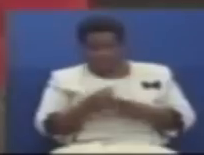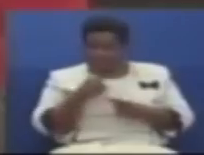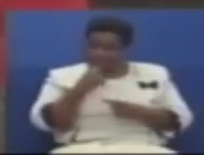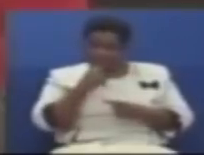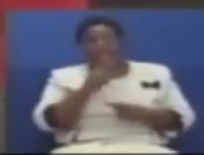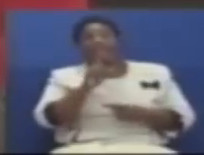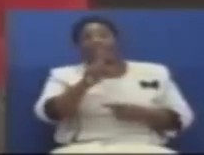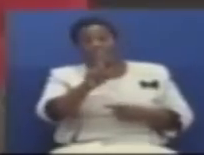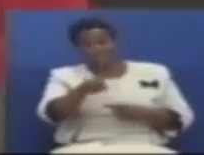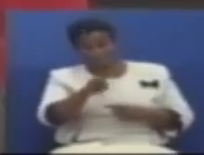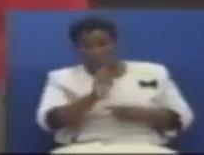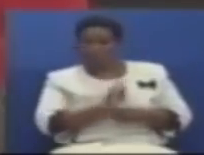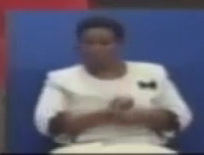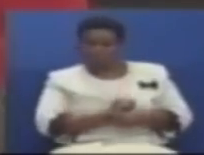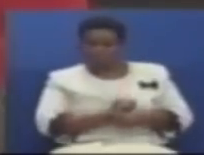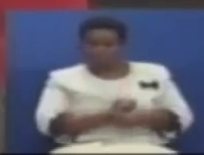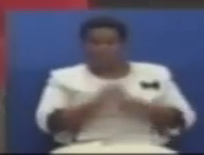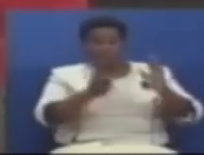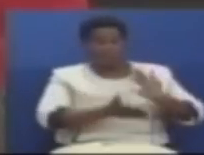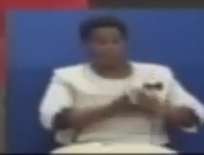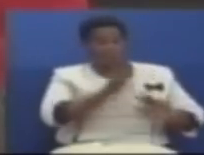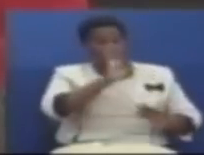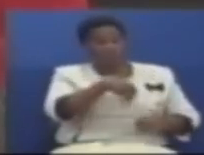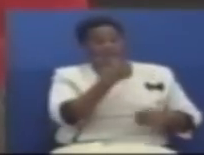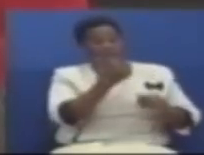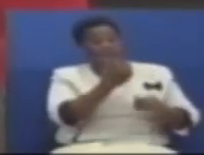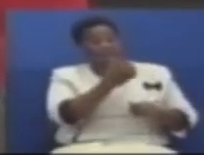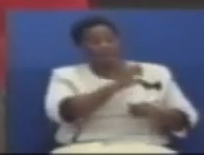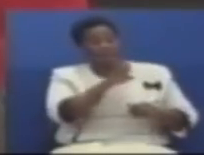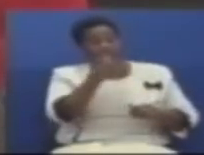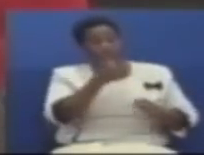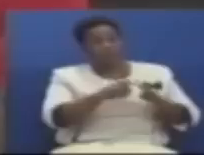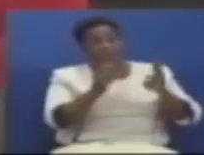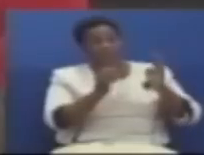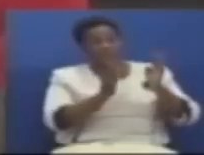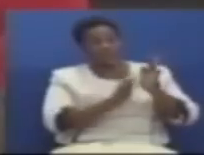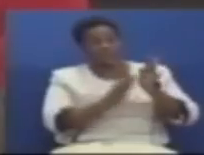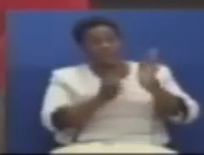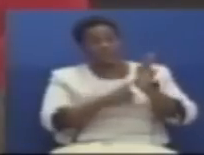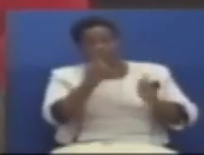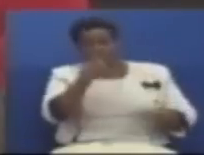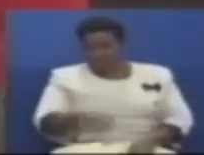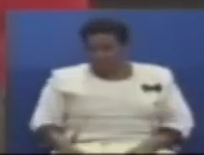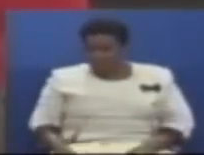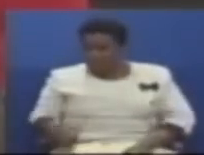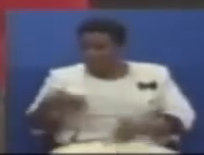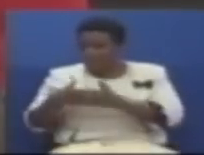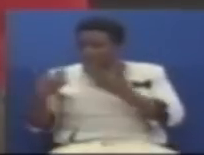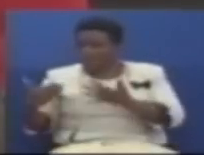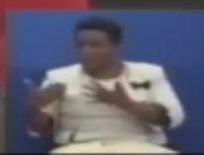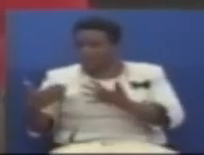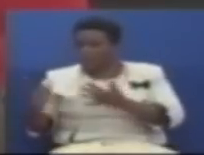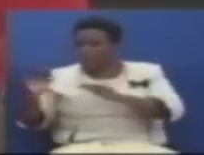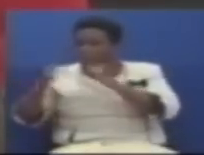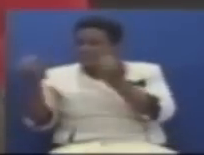ipo. Na tangu 1961 mpaka leo chama cha siasa kinachoongoza katika nchi ni chama cha